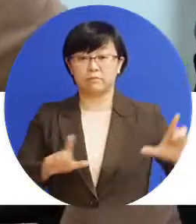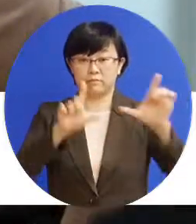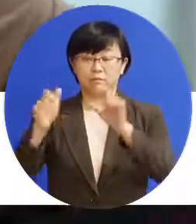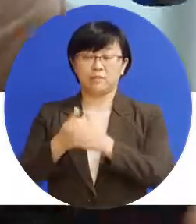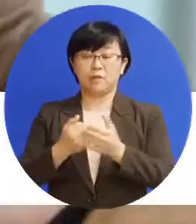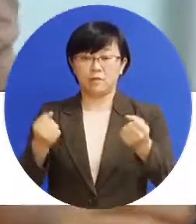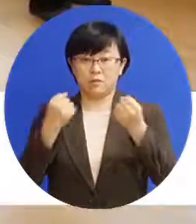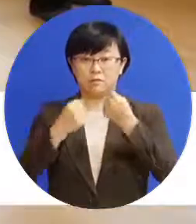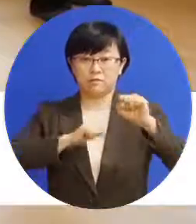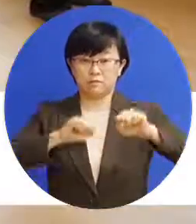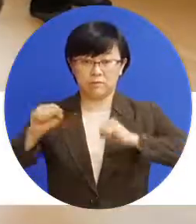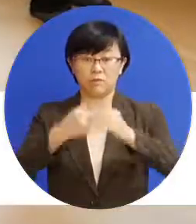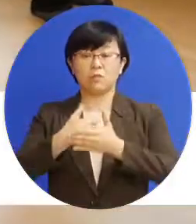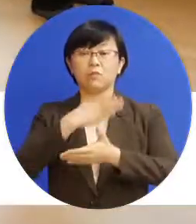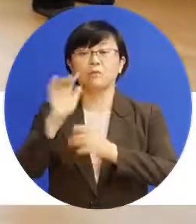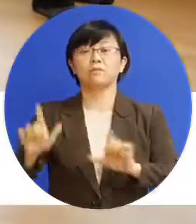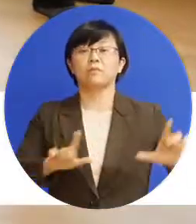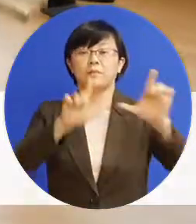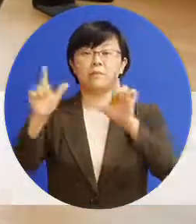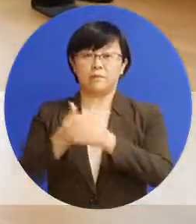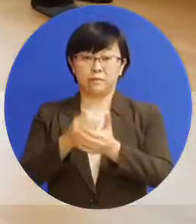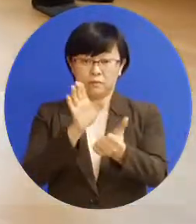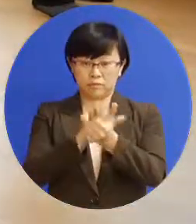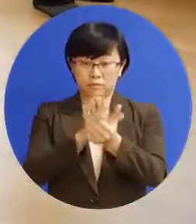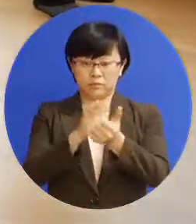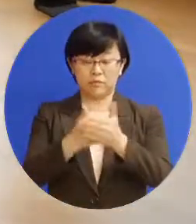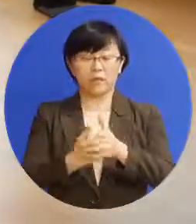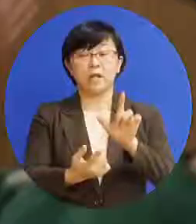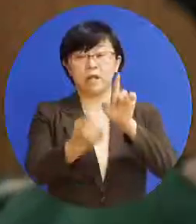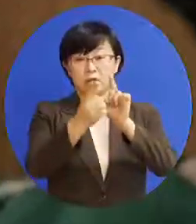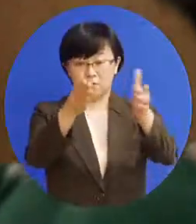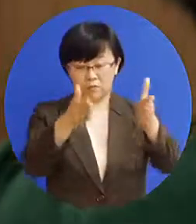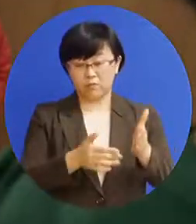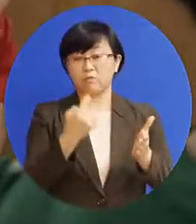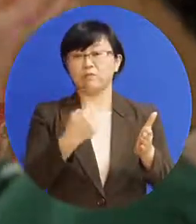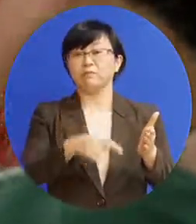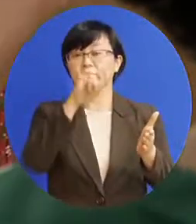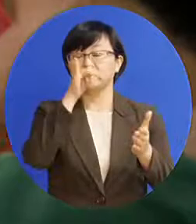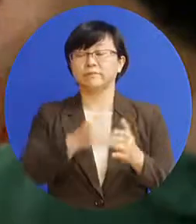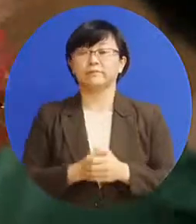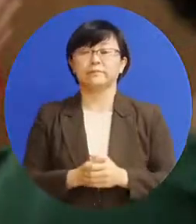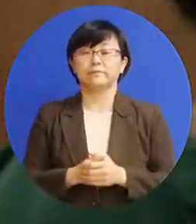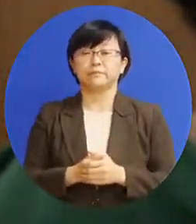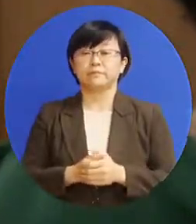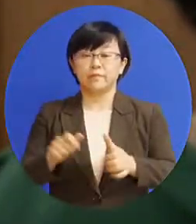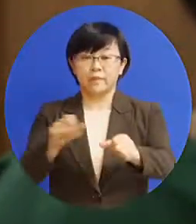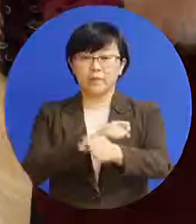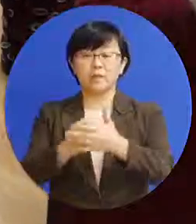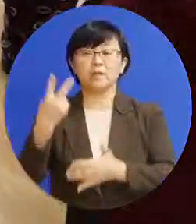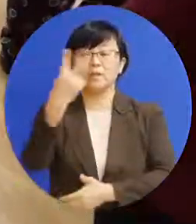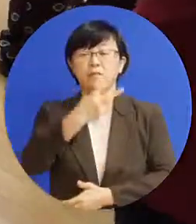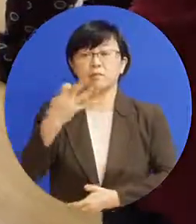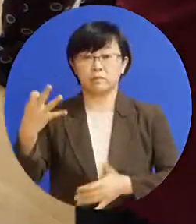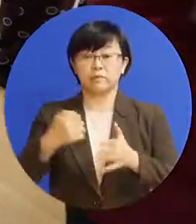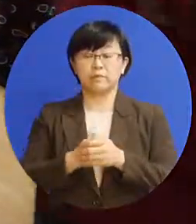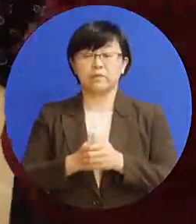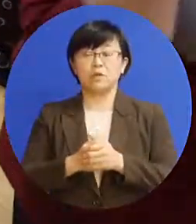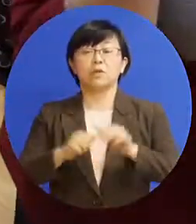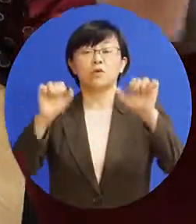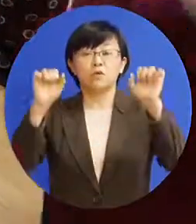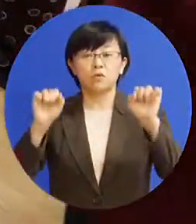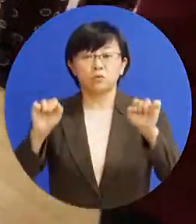함께 건강하고 활기찬 노년생활을 도모하며 맞춤형 교육을 실시하고 있습니다. 특히